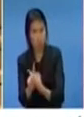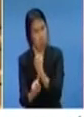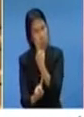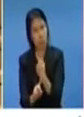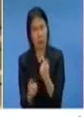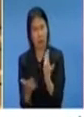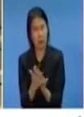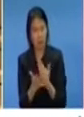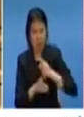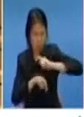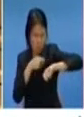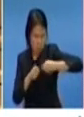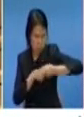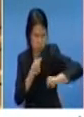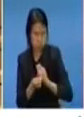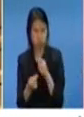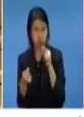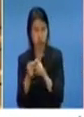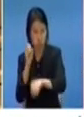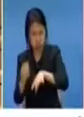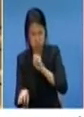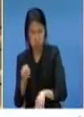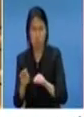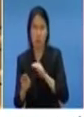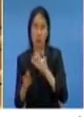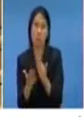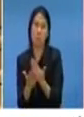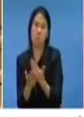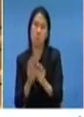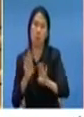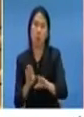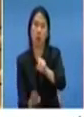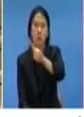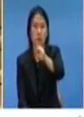ขยะใช้จ่ายกับขยะเดือนละประมาณ150ล้านบาทครับ